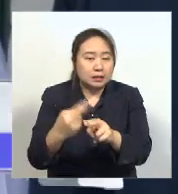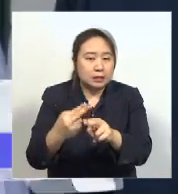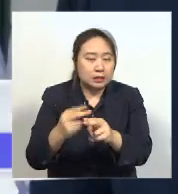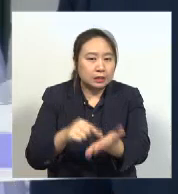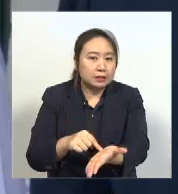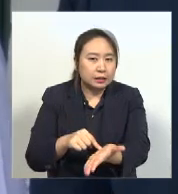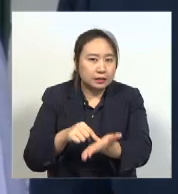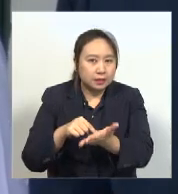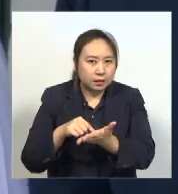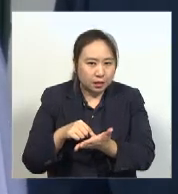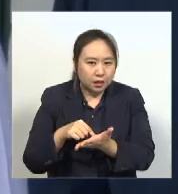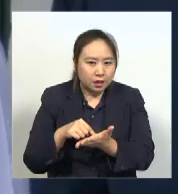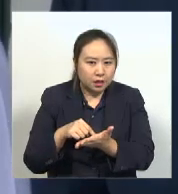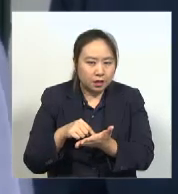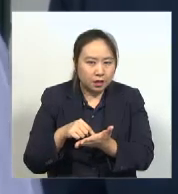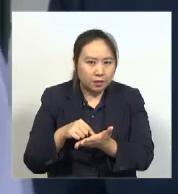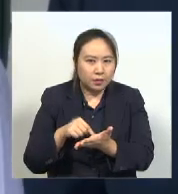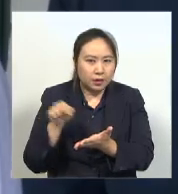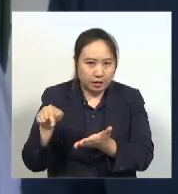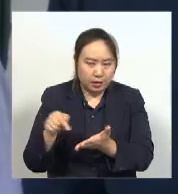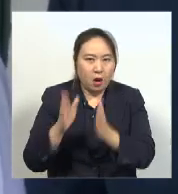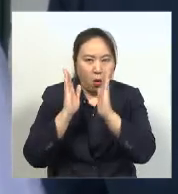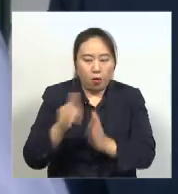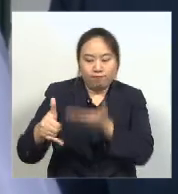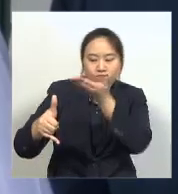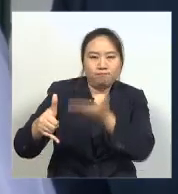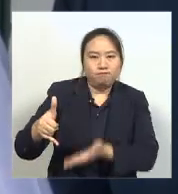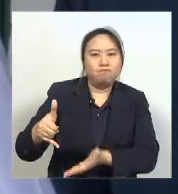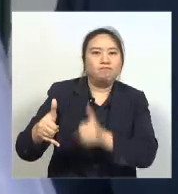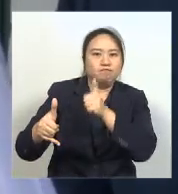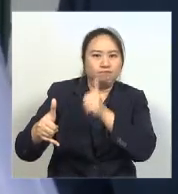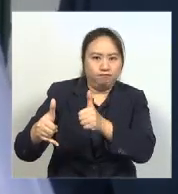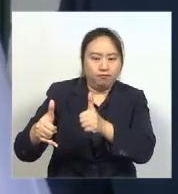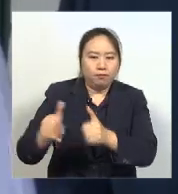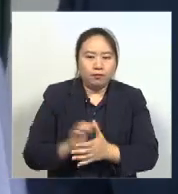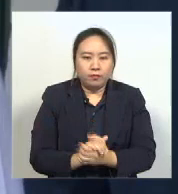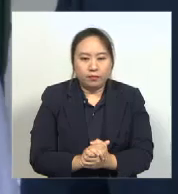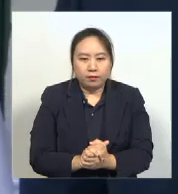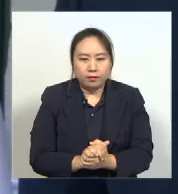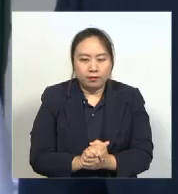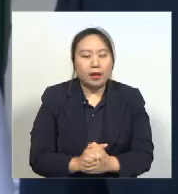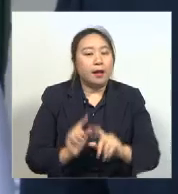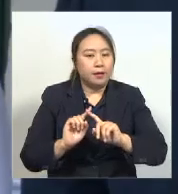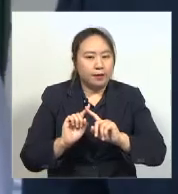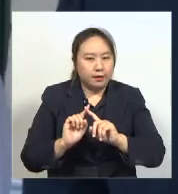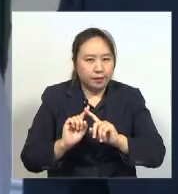ป็นบุคลากรที่มีคุณค่ากับบ้านเมืองนะแต่ถึงเวลาก็ต้องตัดสินใจ